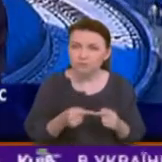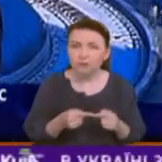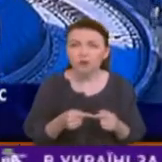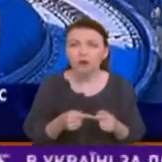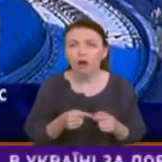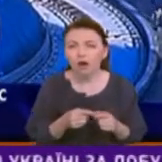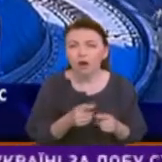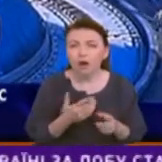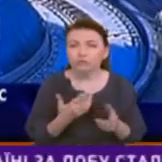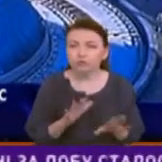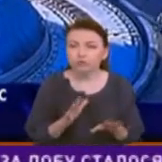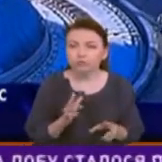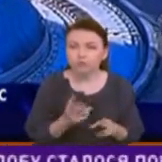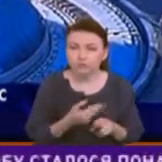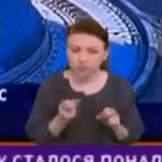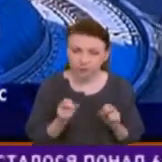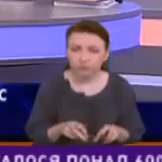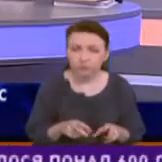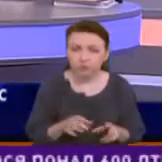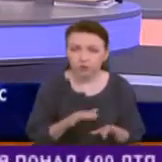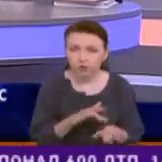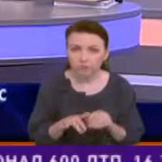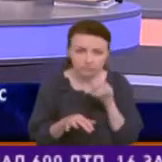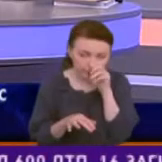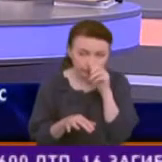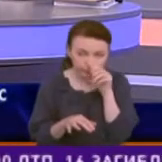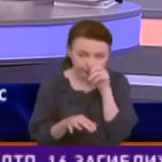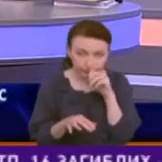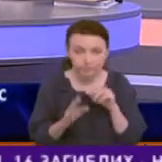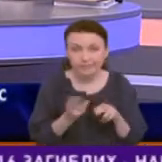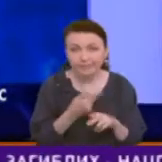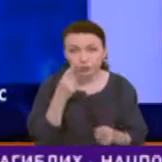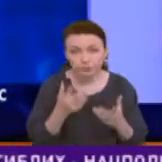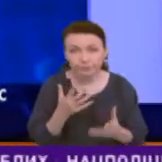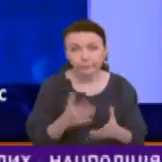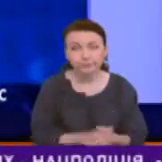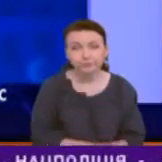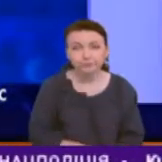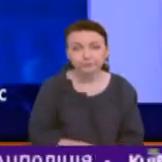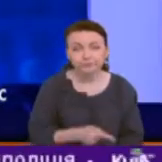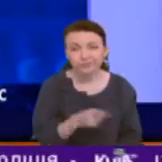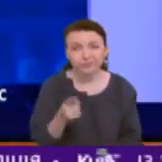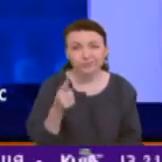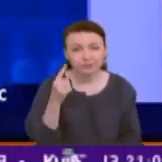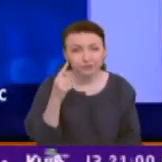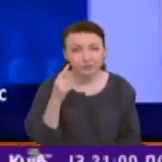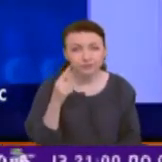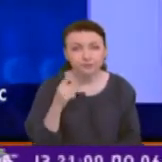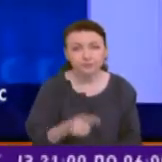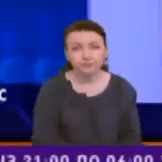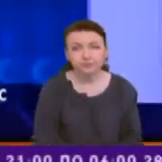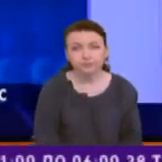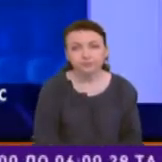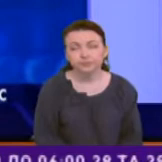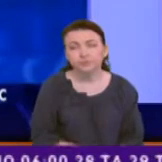вже якби такими безпековими речами. Ну, без сумніву. Десь на якомусь при рівні. При цьому ви розумієте, що фундаменти церкви... І чи